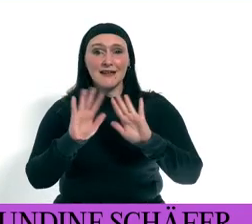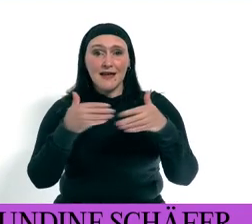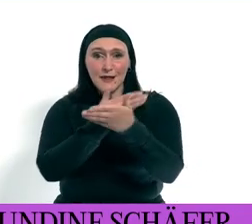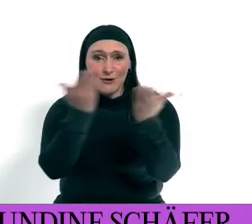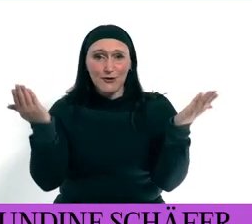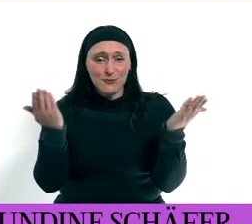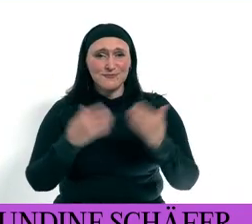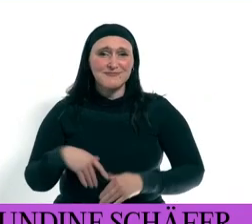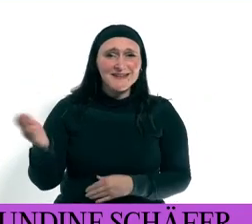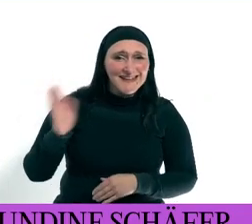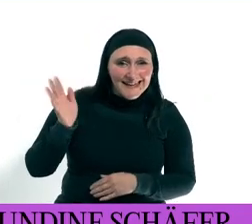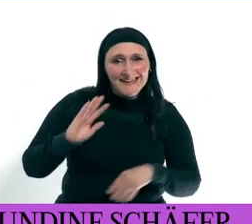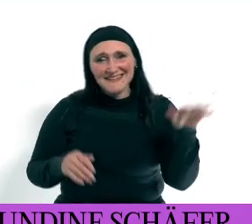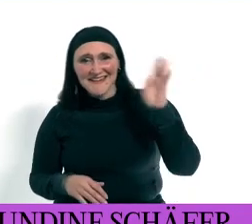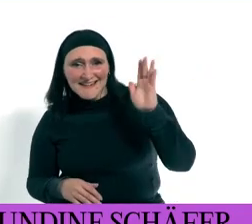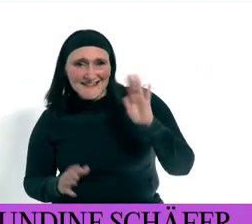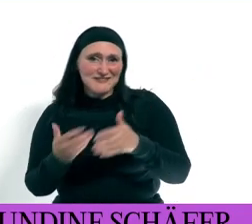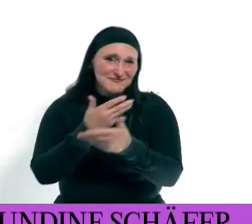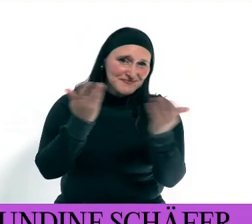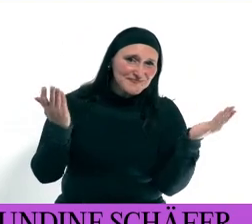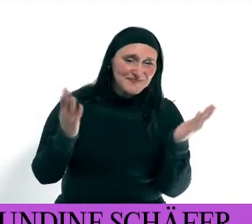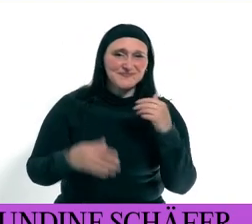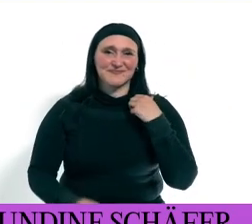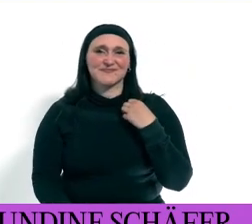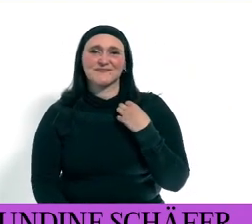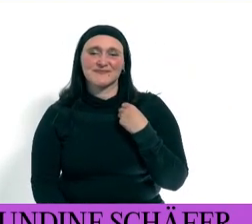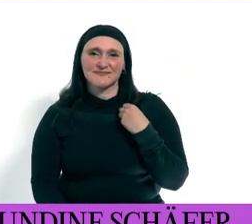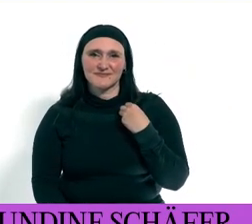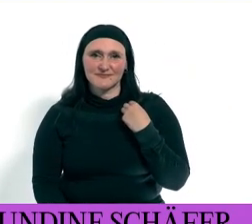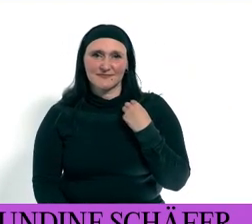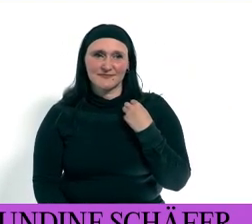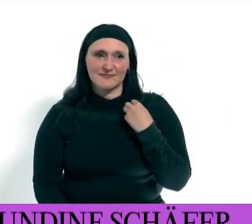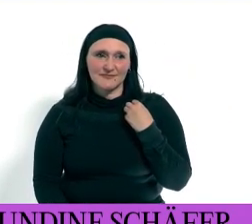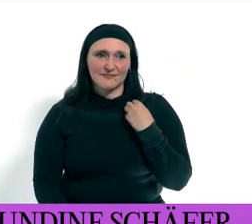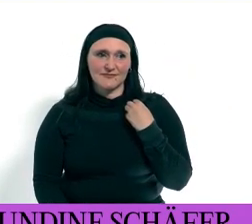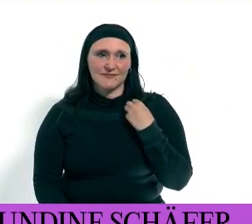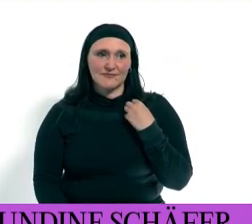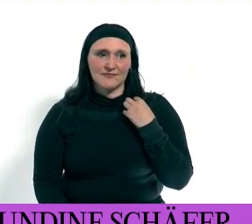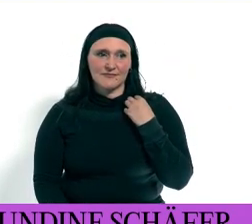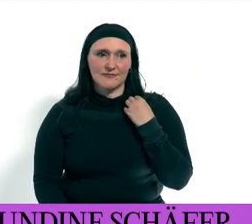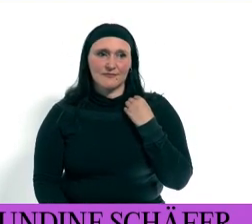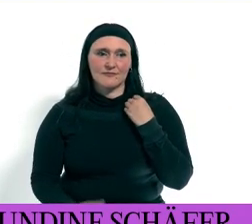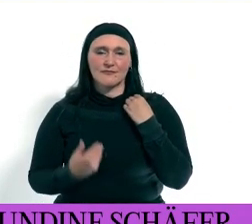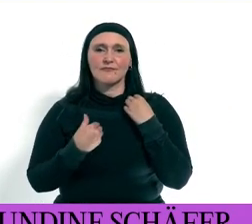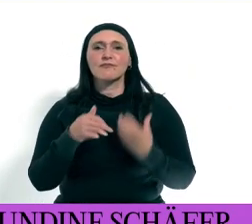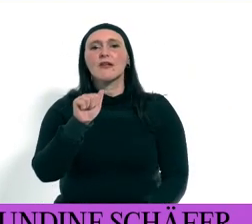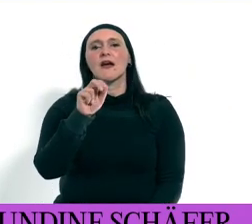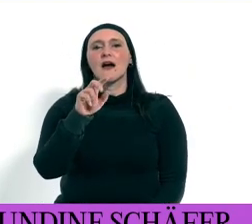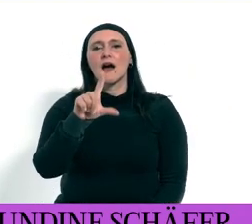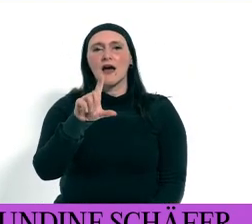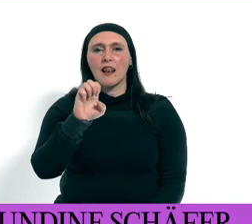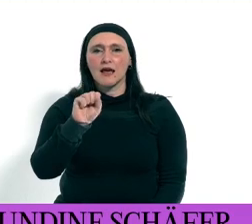Hi. Guten Tag. Hallo. My name is Alessio Antonioli. Ich